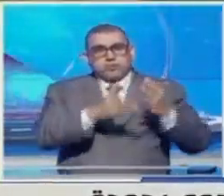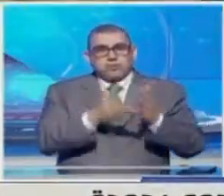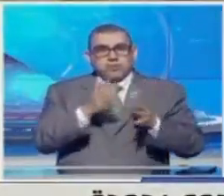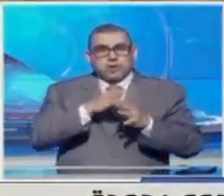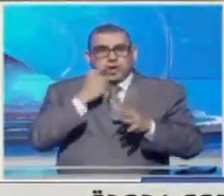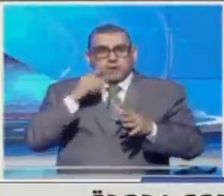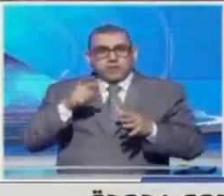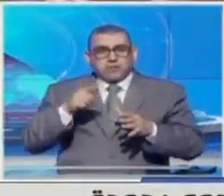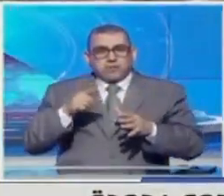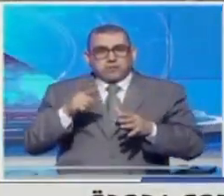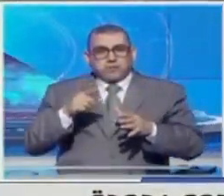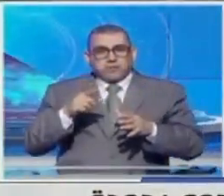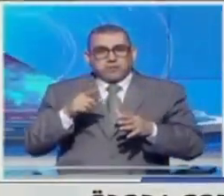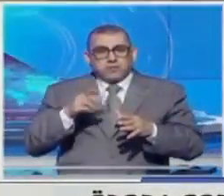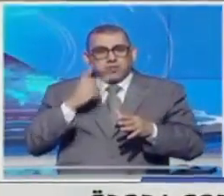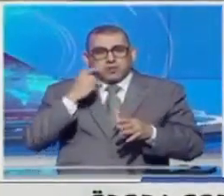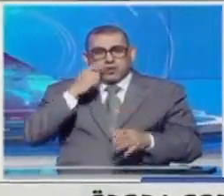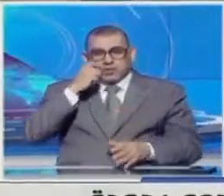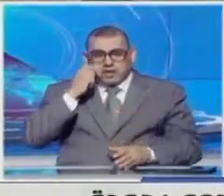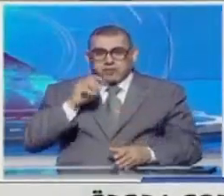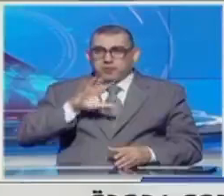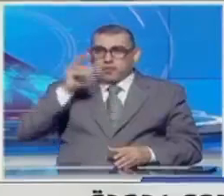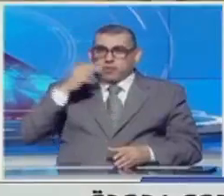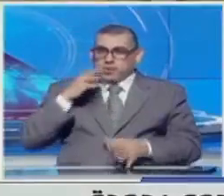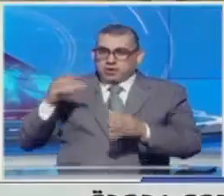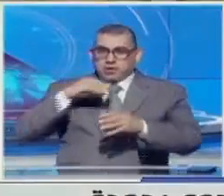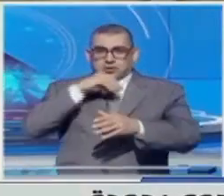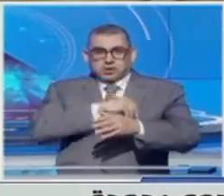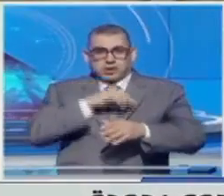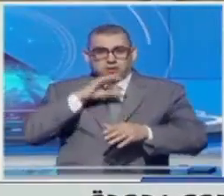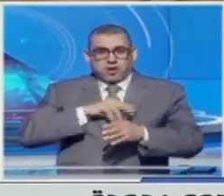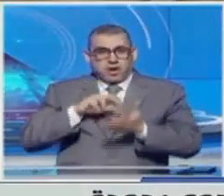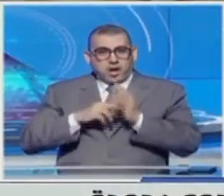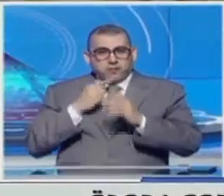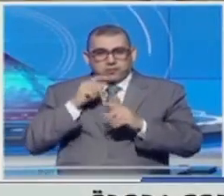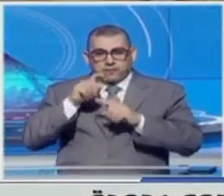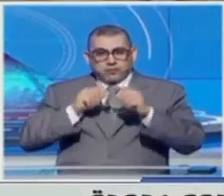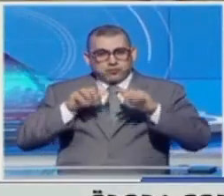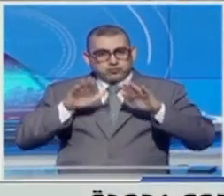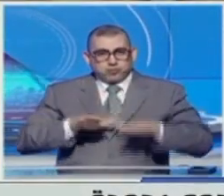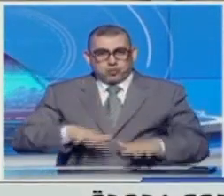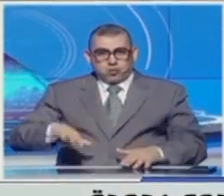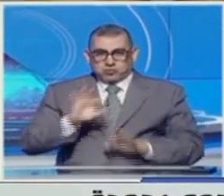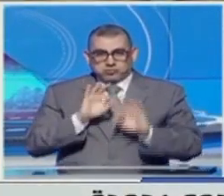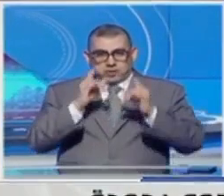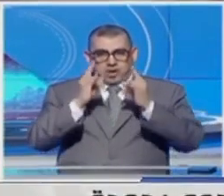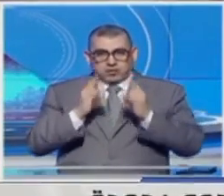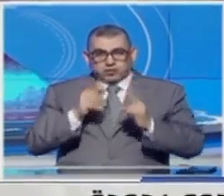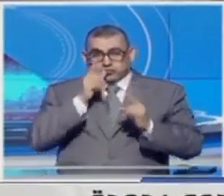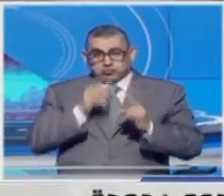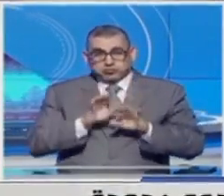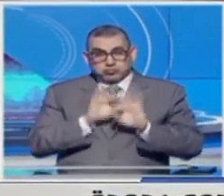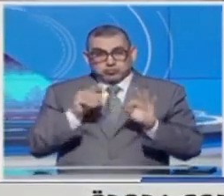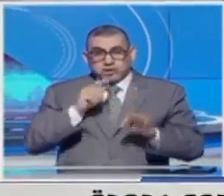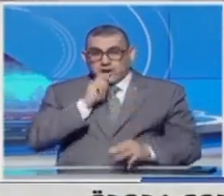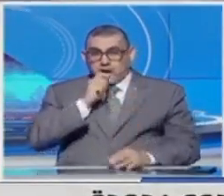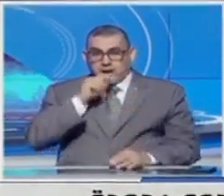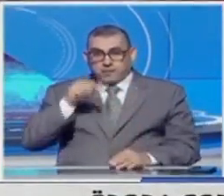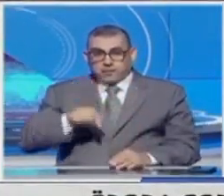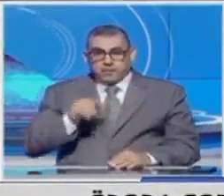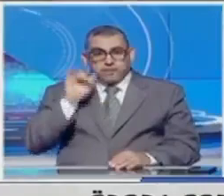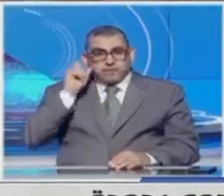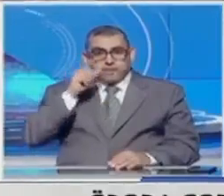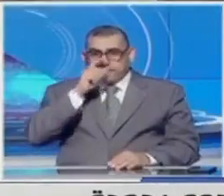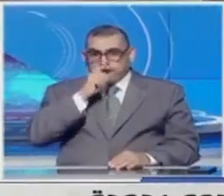بقى جشع التجار، يعني بسعر مخفض لجميع المواطنين. عندنا لحوم